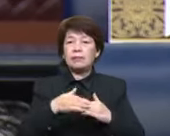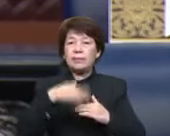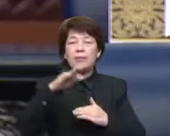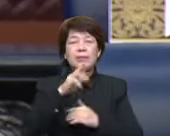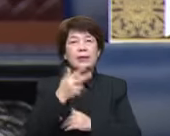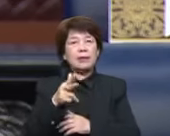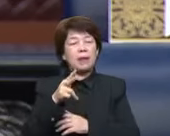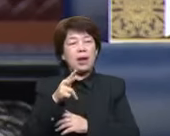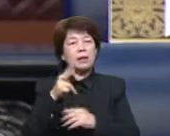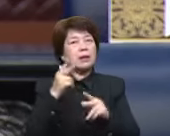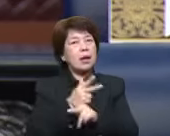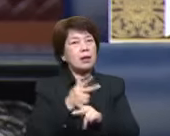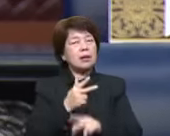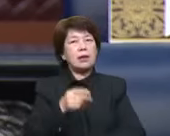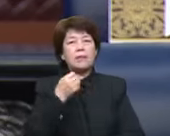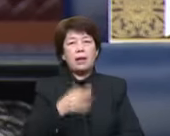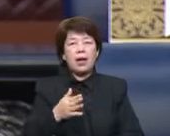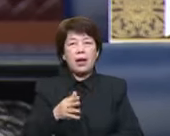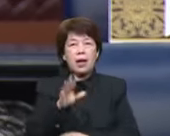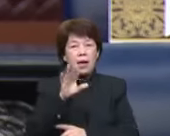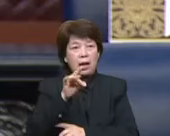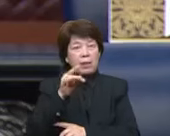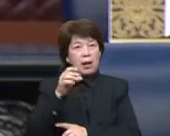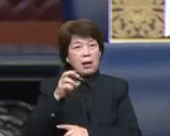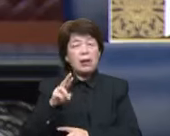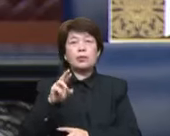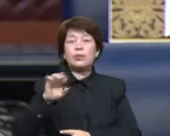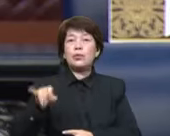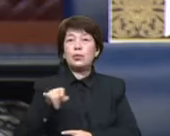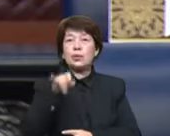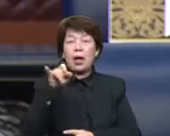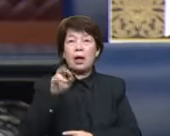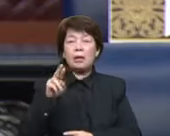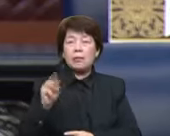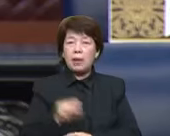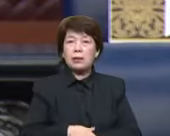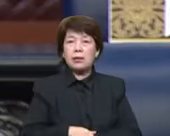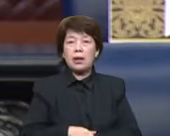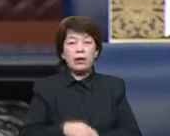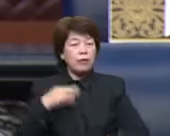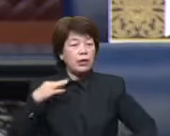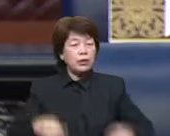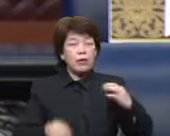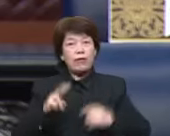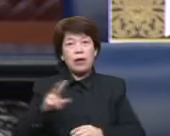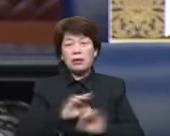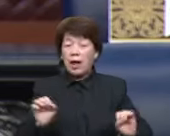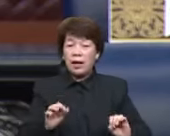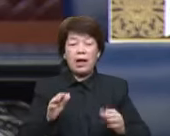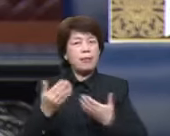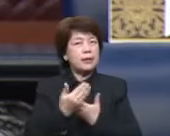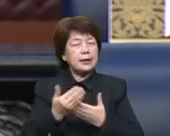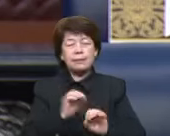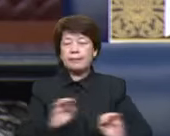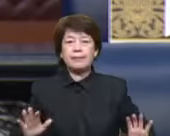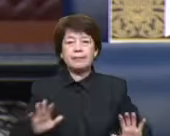13 kali ganda, iaitu melebihi RM800 juta. Isu Fashion Valley tidak akan menjejaskan